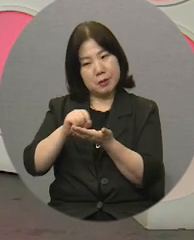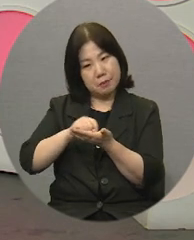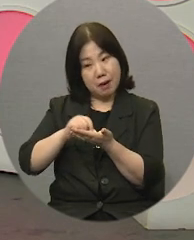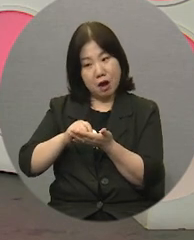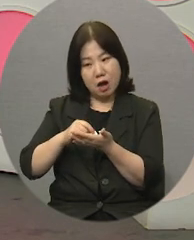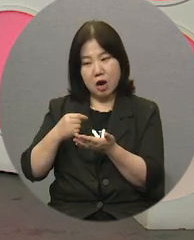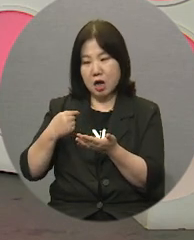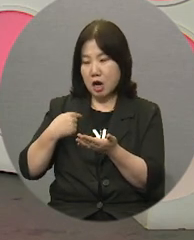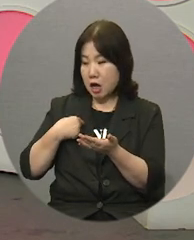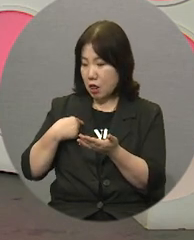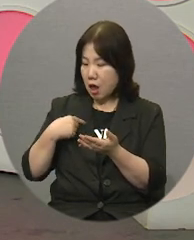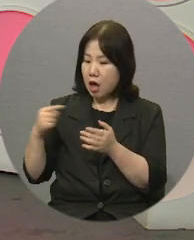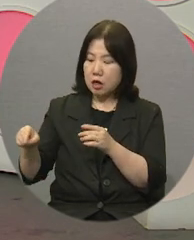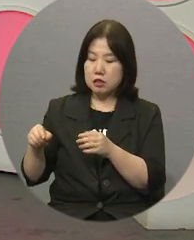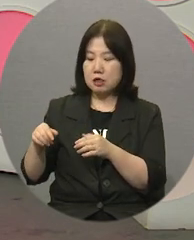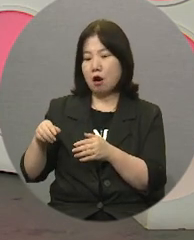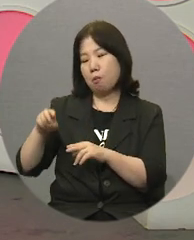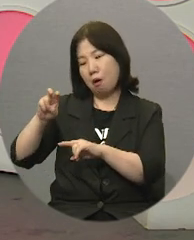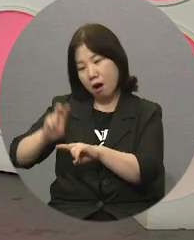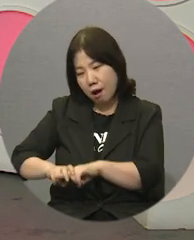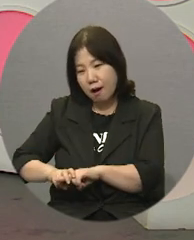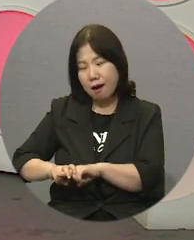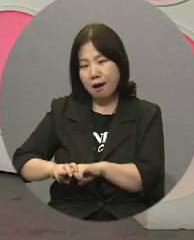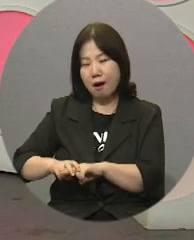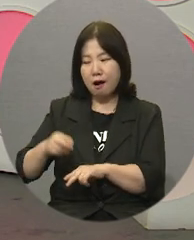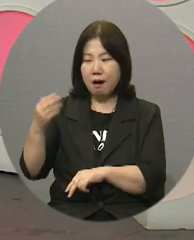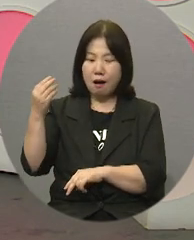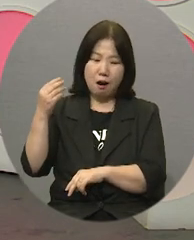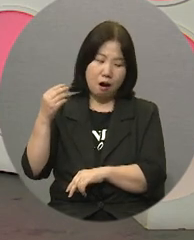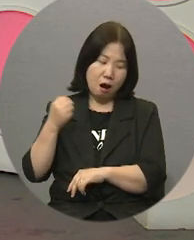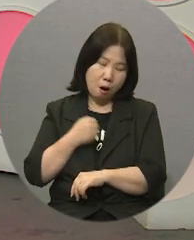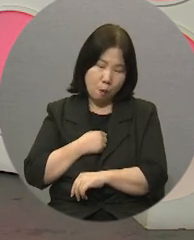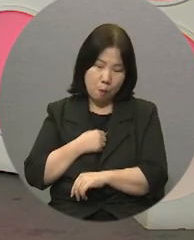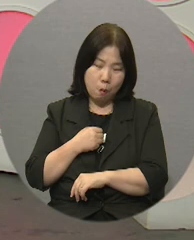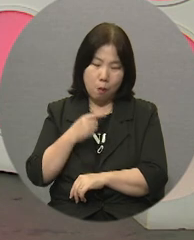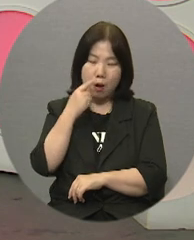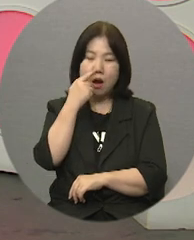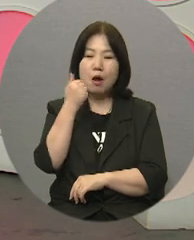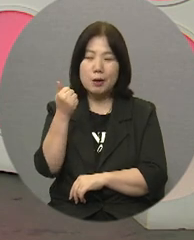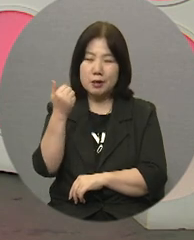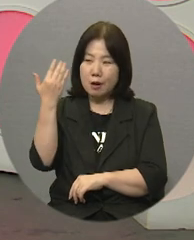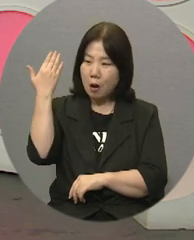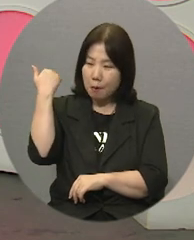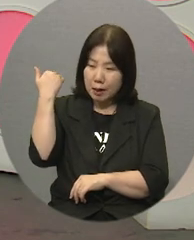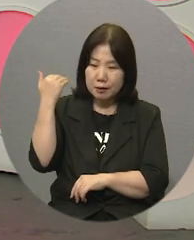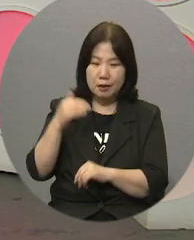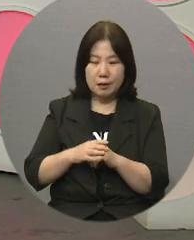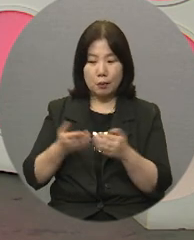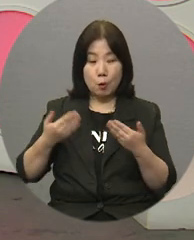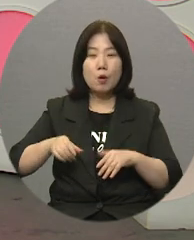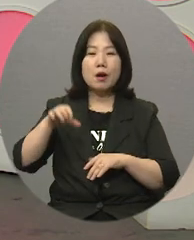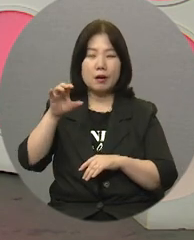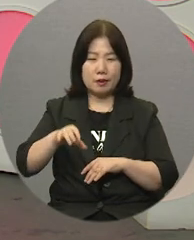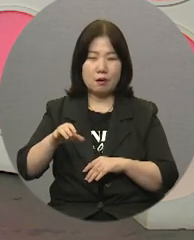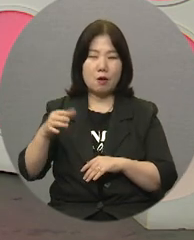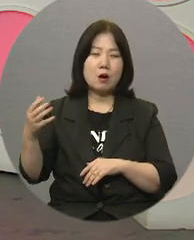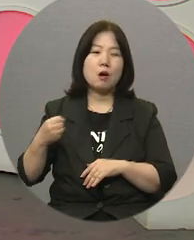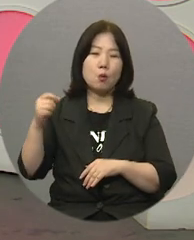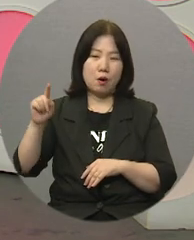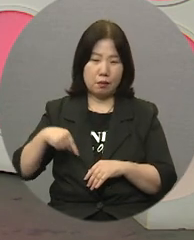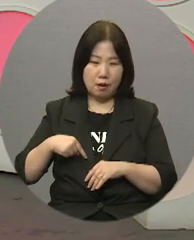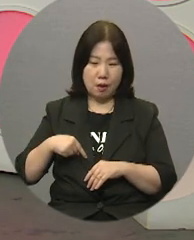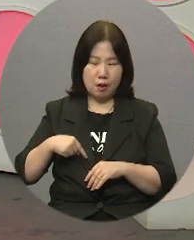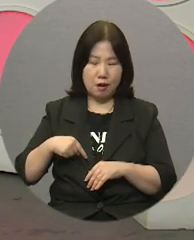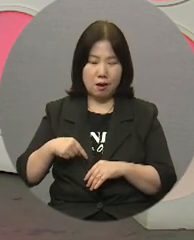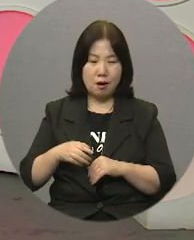옆에 주저앉았습니다. 아빠가 며칠 전 내려간 고향에서 감나무를 가져온 곳이었습니다. 아빠가